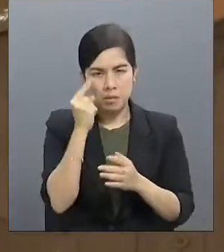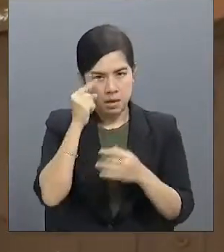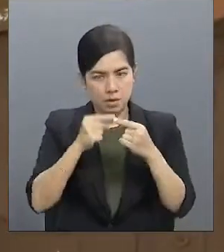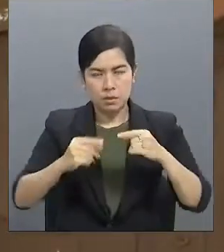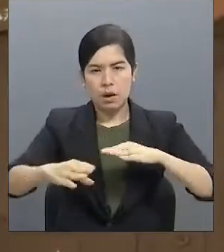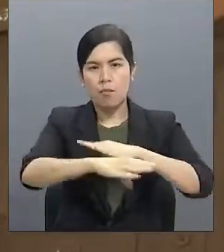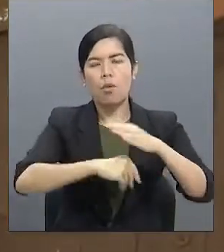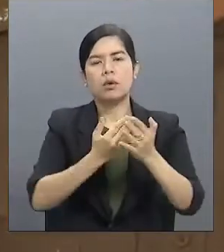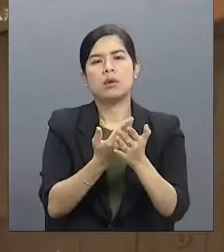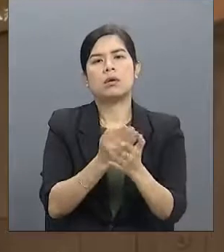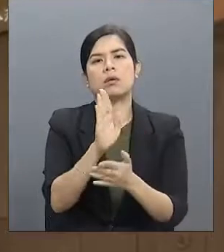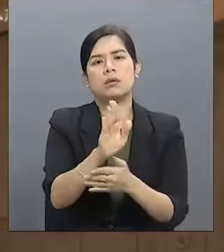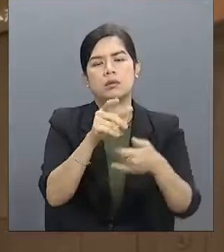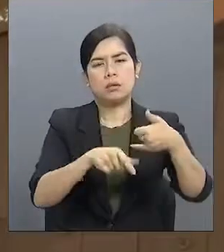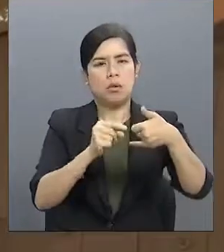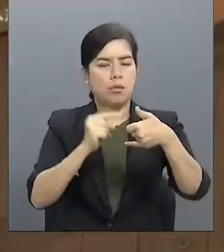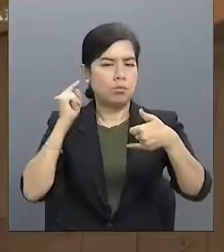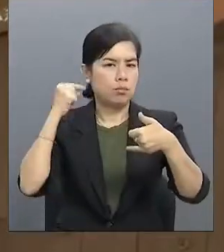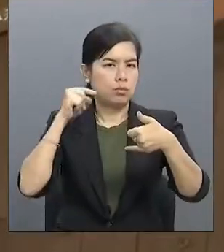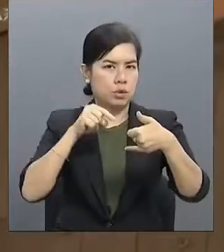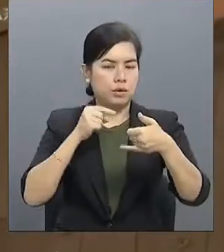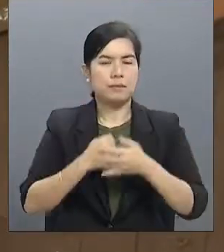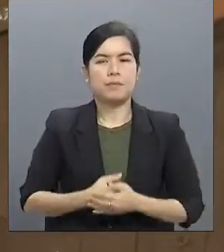ของผู้เสียชีวิตนะ